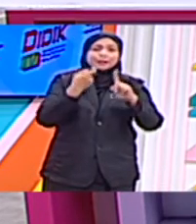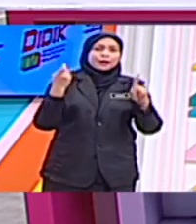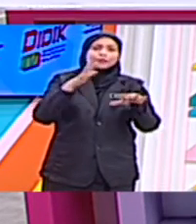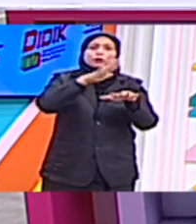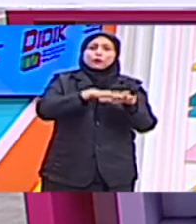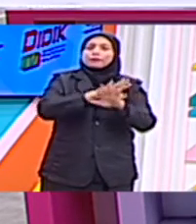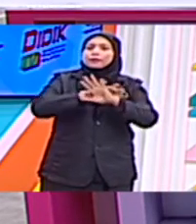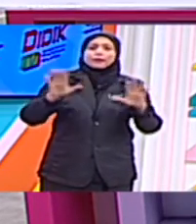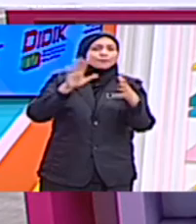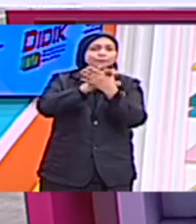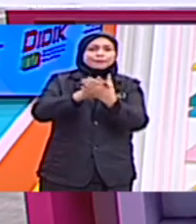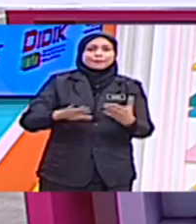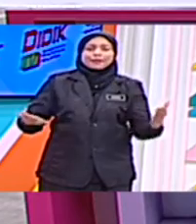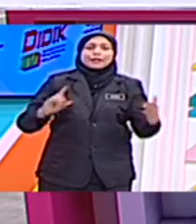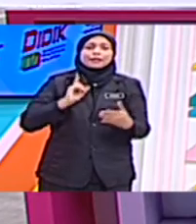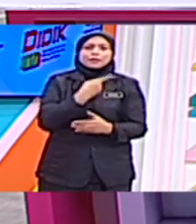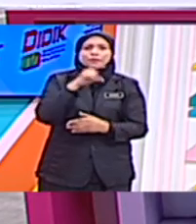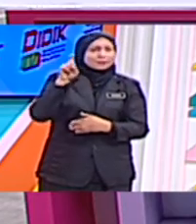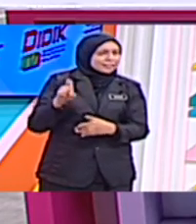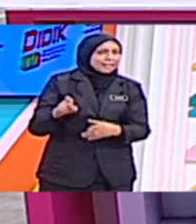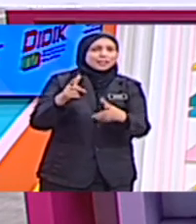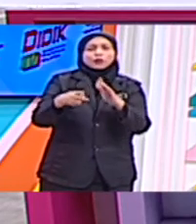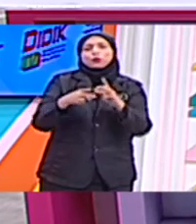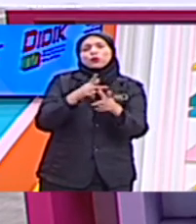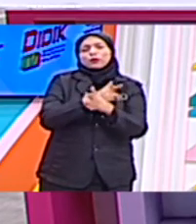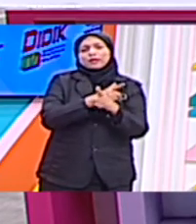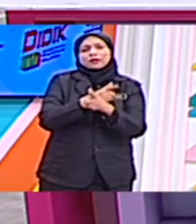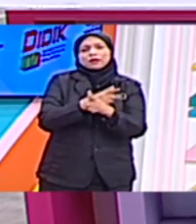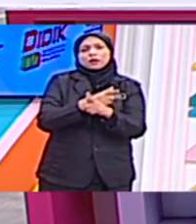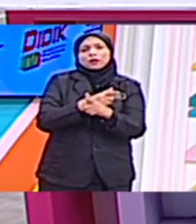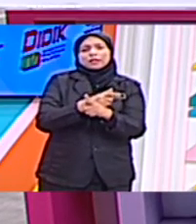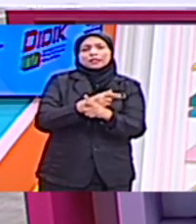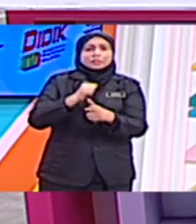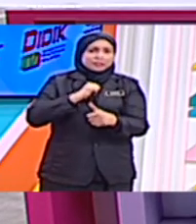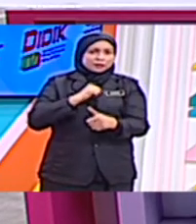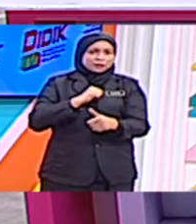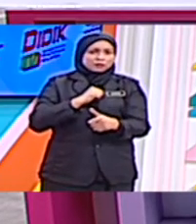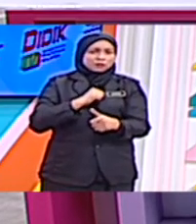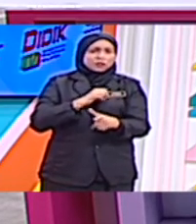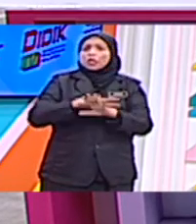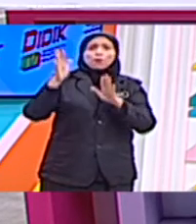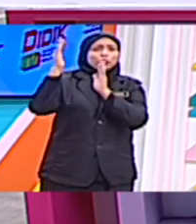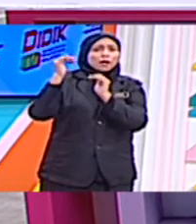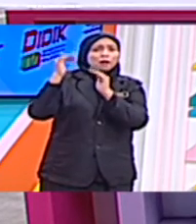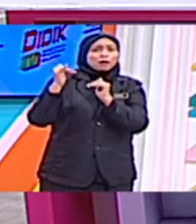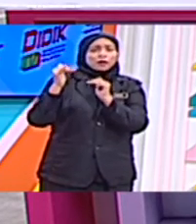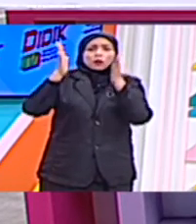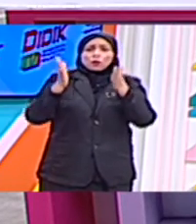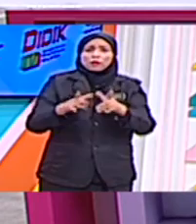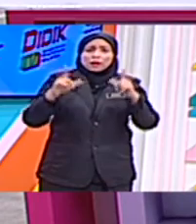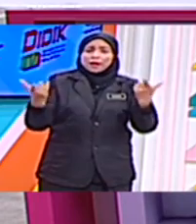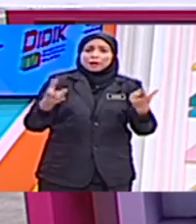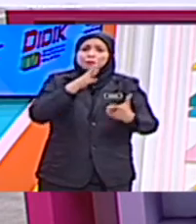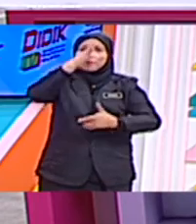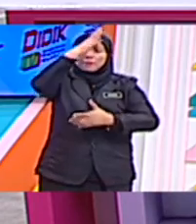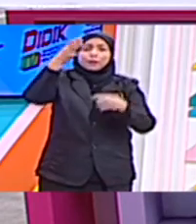tidak selamat. Okey, kita perlu lindungi. Kita tak boleh harapkan orang lain lindung kita. Tak boleh harapkan ibu ayah ataupun cikgu sebab bukan sepanjang masa